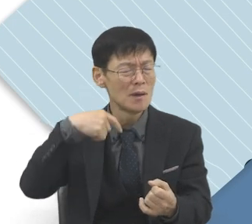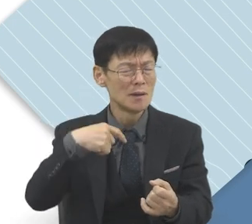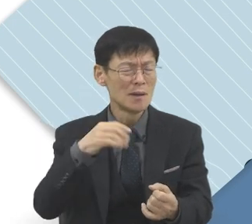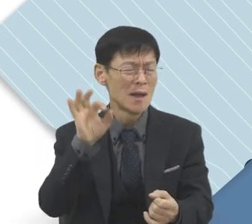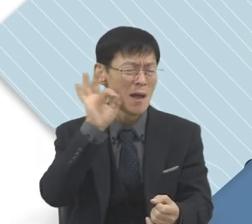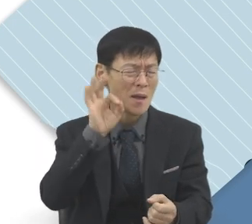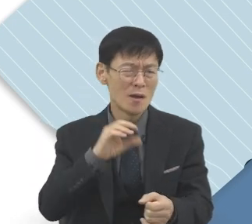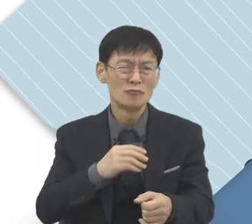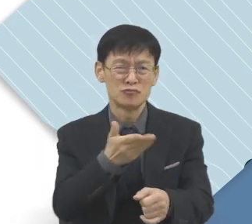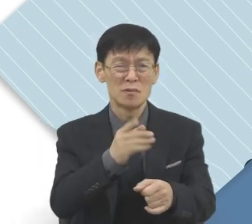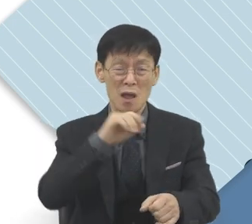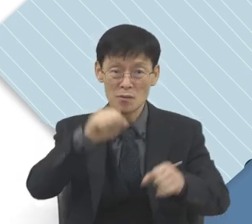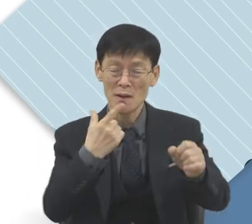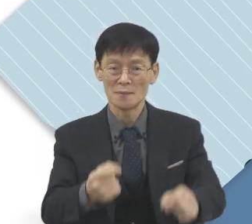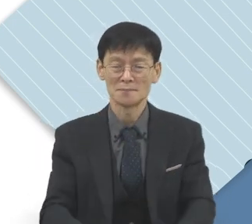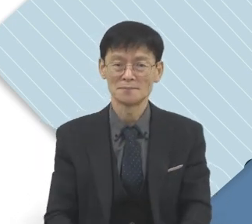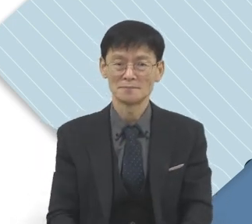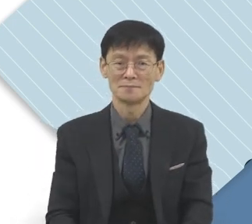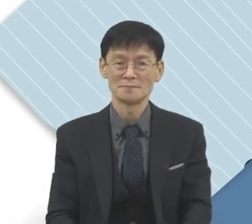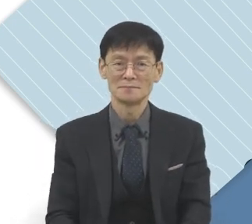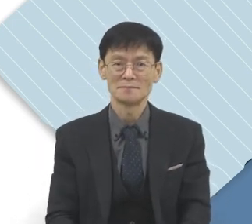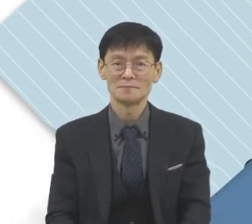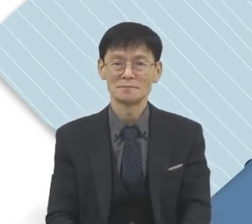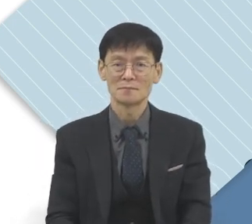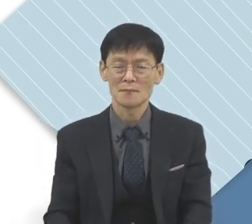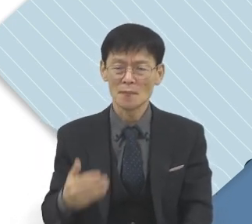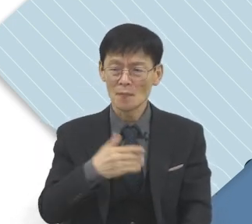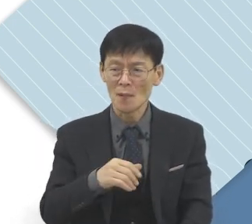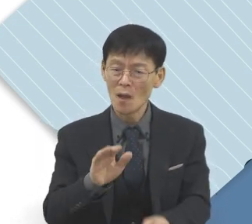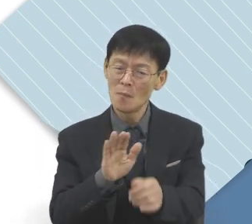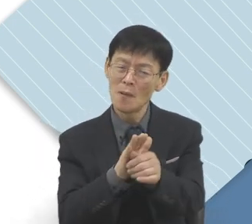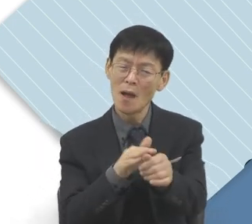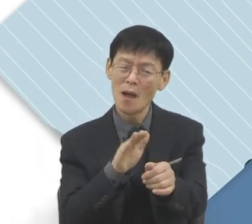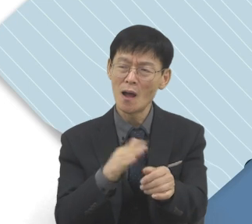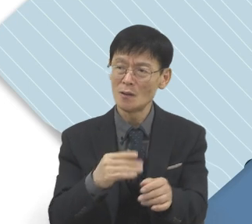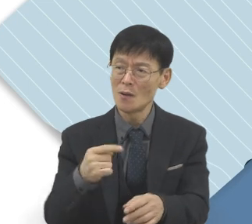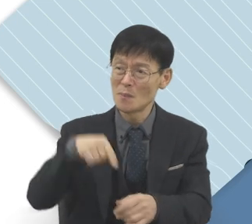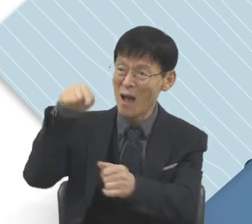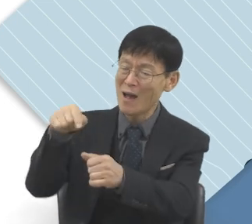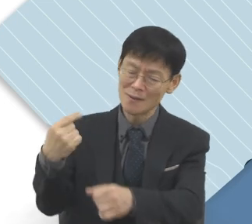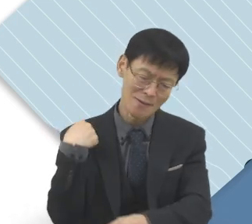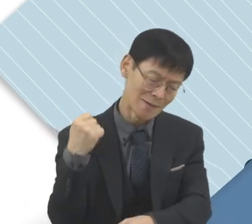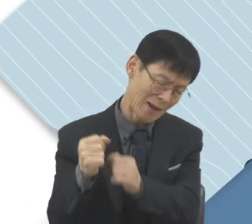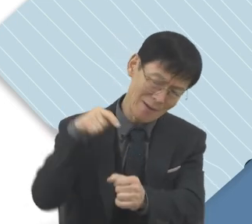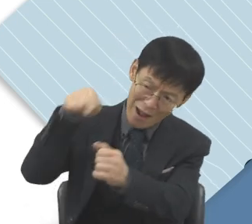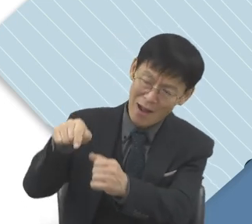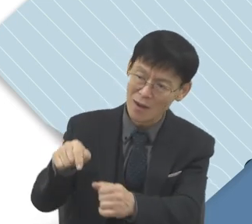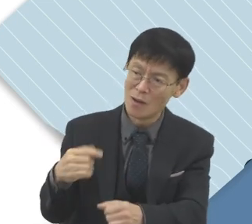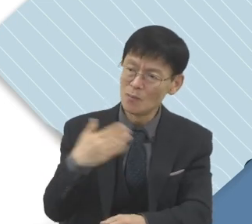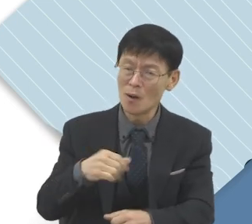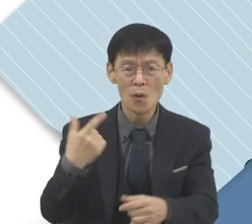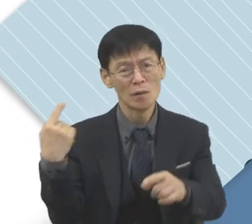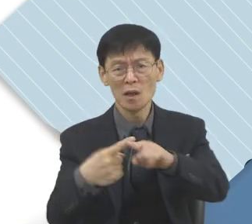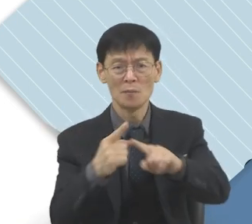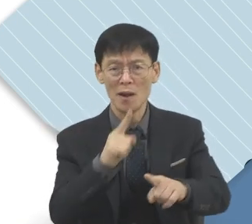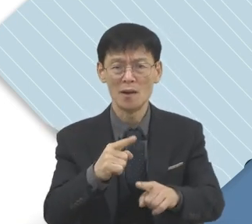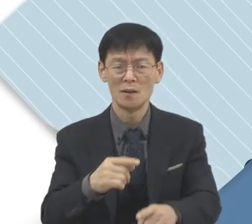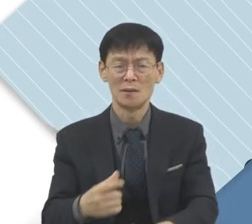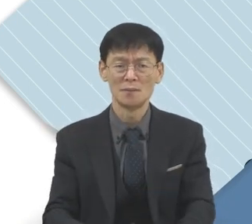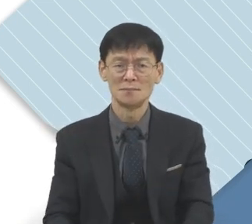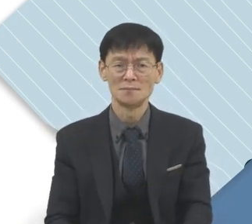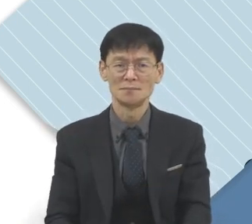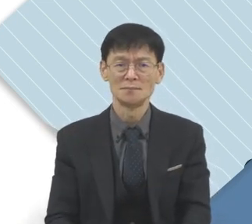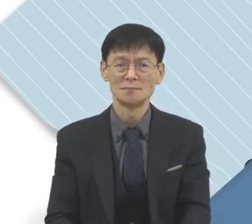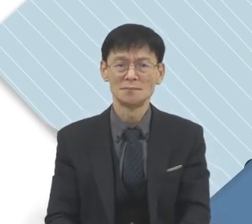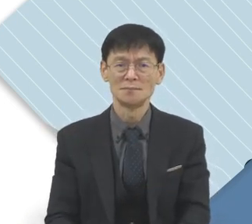수치심과 불쾌감을 주는 행동입니다. 몸을 어루만지도록 강제로 시키는 것도 몸으로 하는 성희롱에